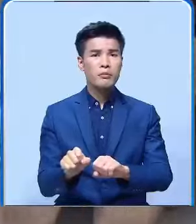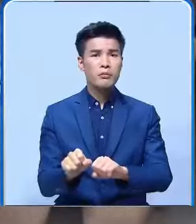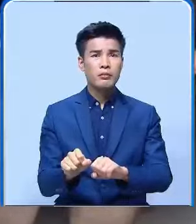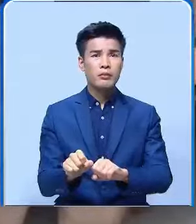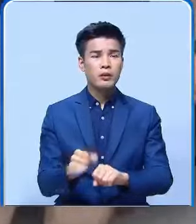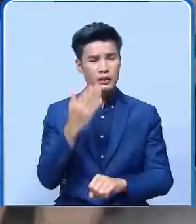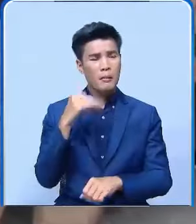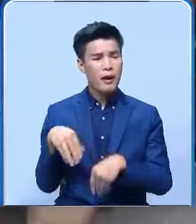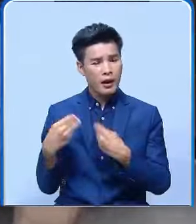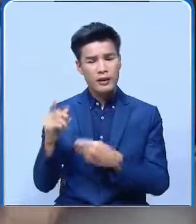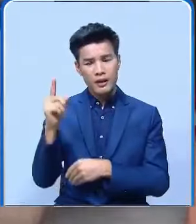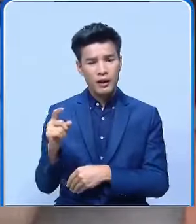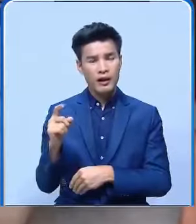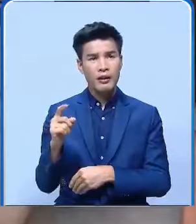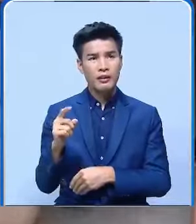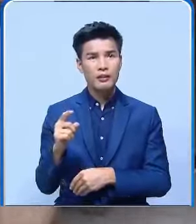ากันด้วยเหร